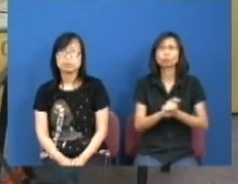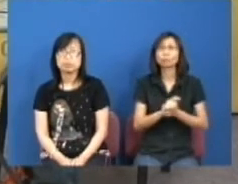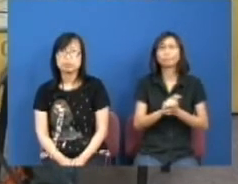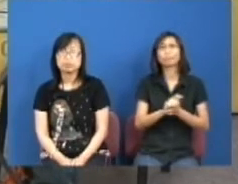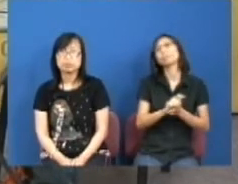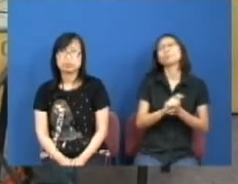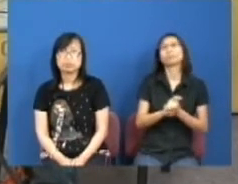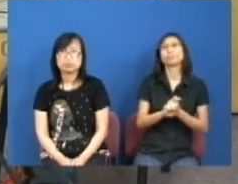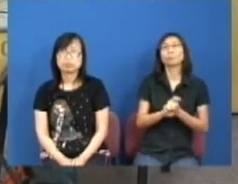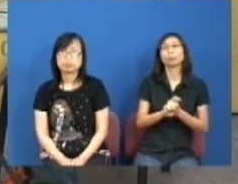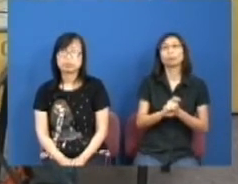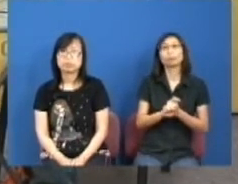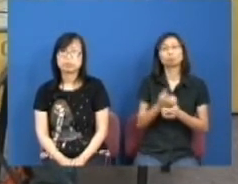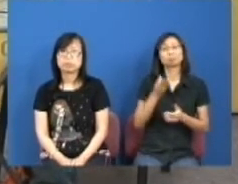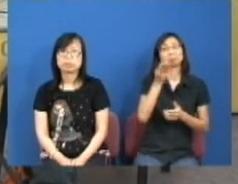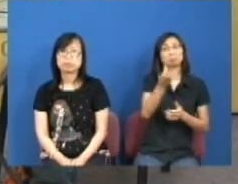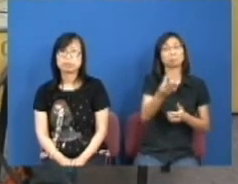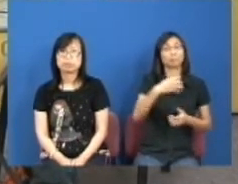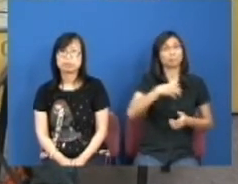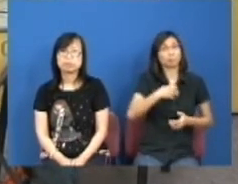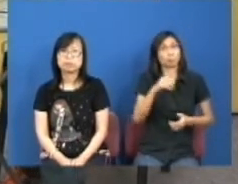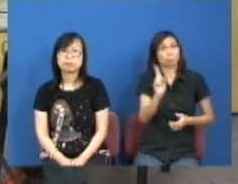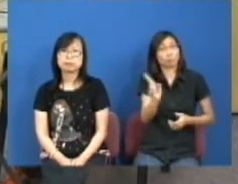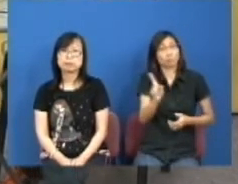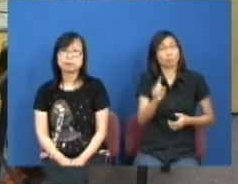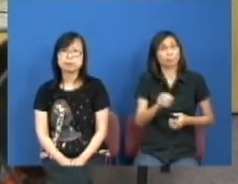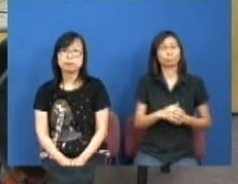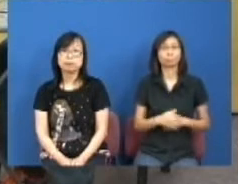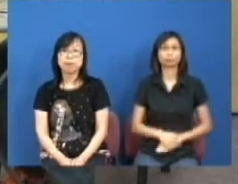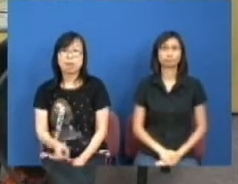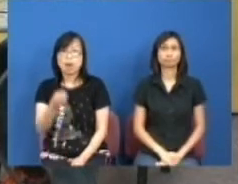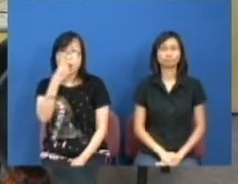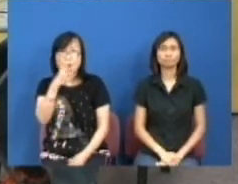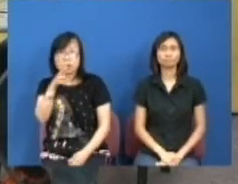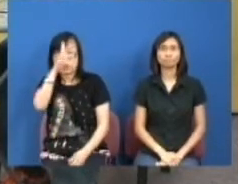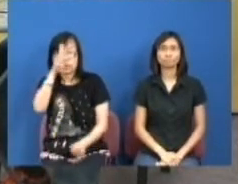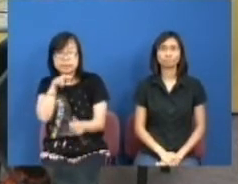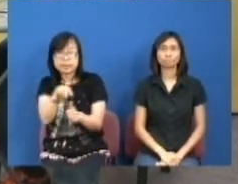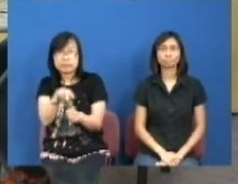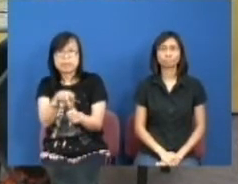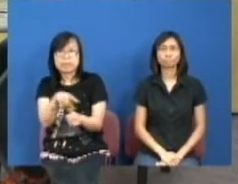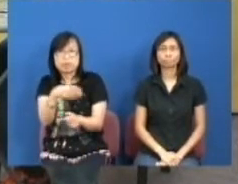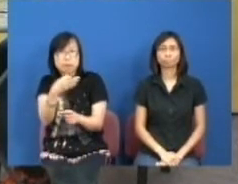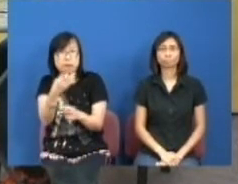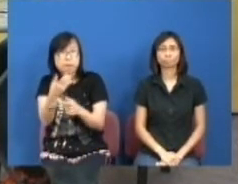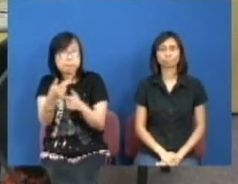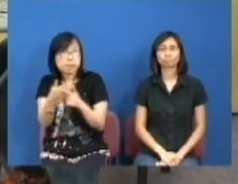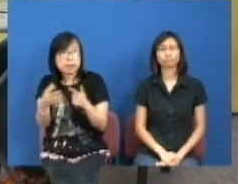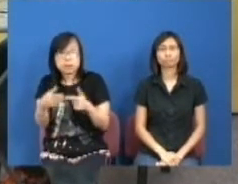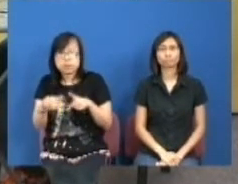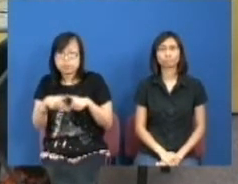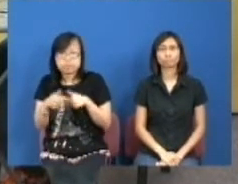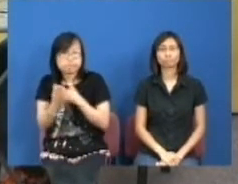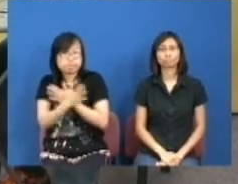究，會給到你一個什麼感覺呢？研究香港政治， 香港政治呢就是我一個非常非常深愛的一